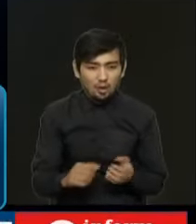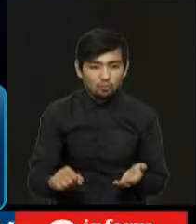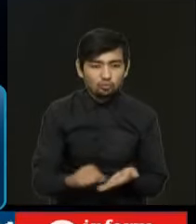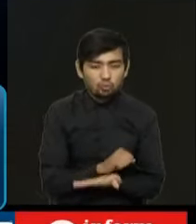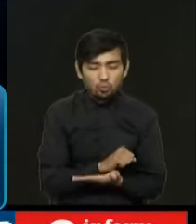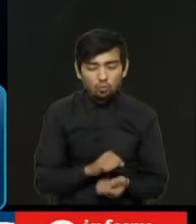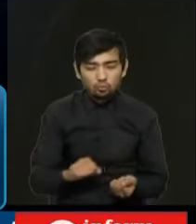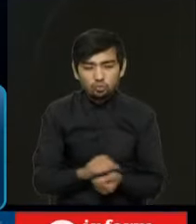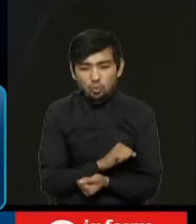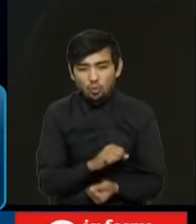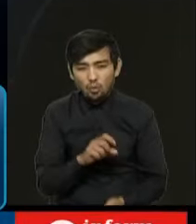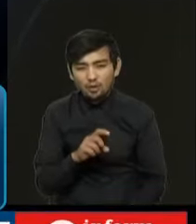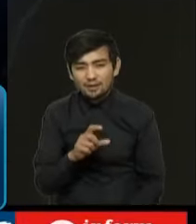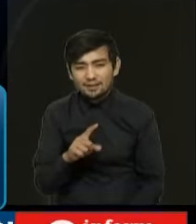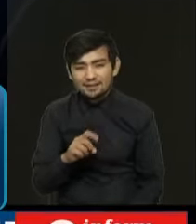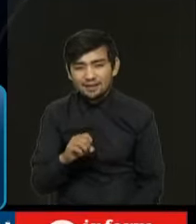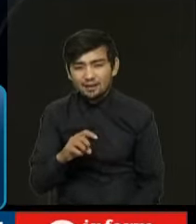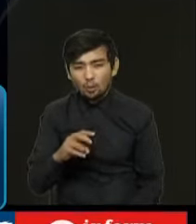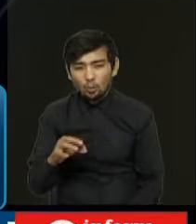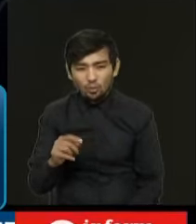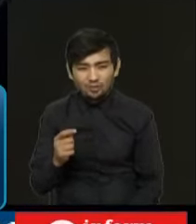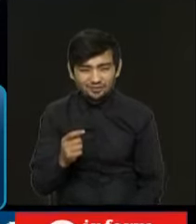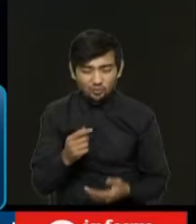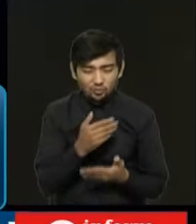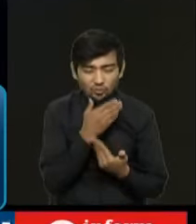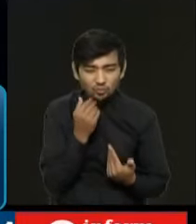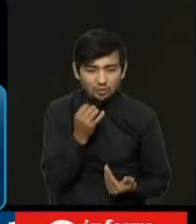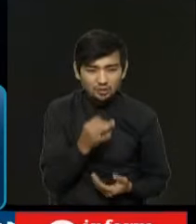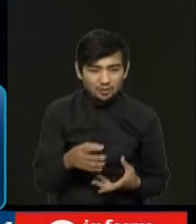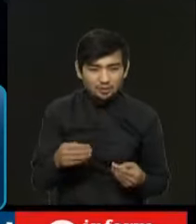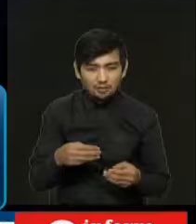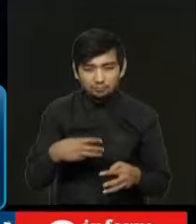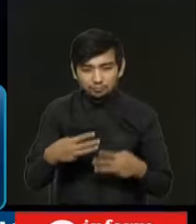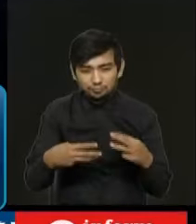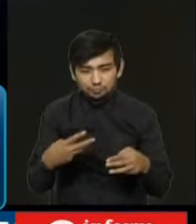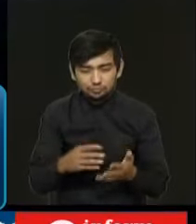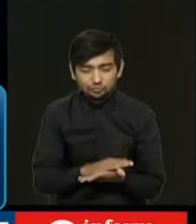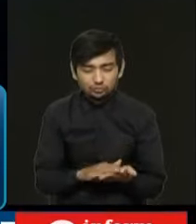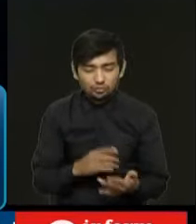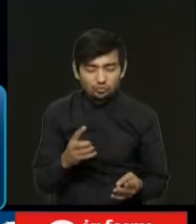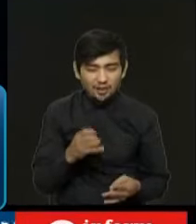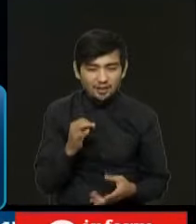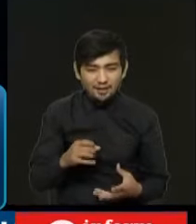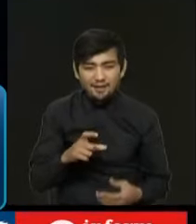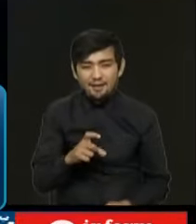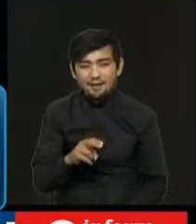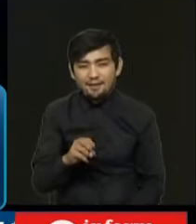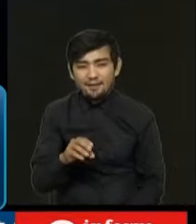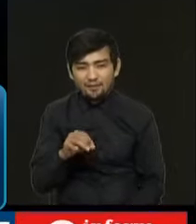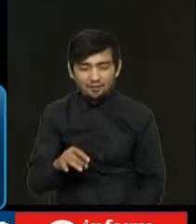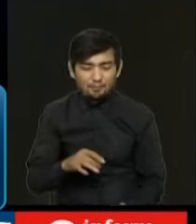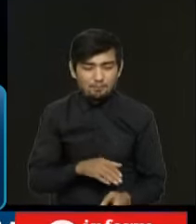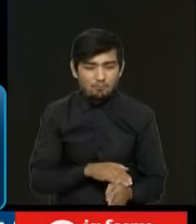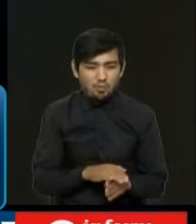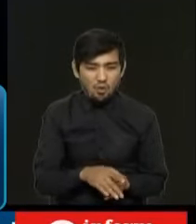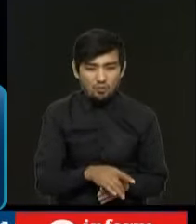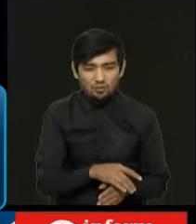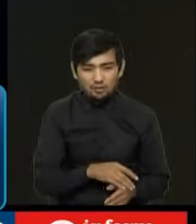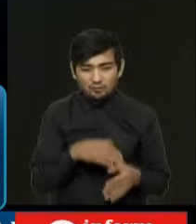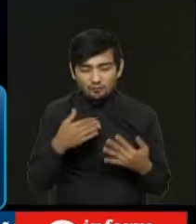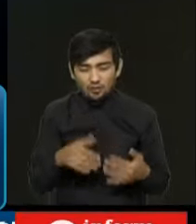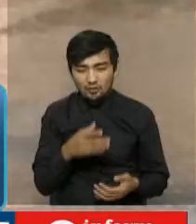нету. Соответственно, нужно просушивать. Ну, сами понимаете, элеваторы в основном многие заточены под